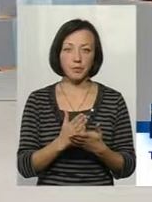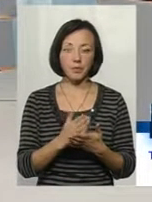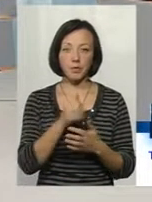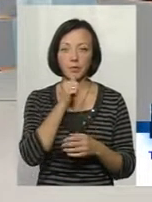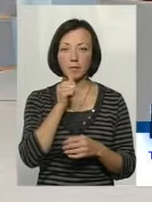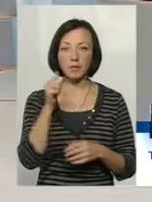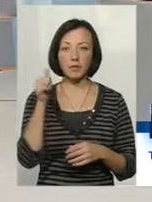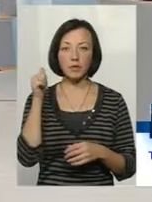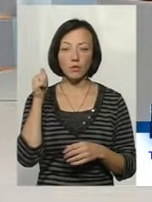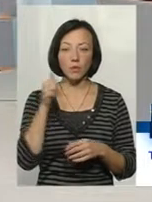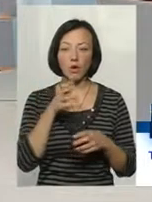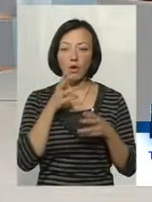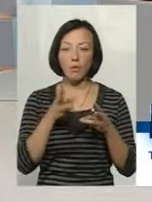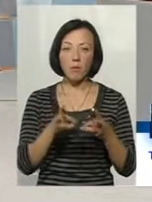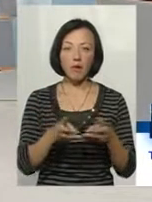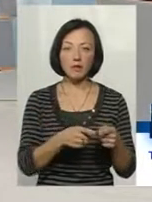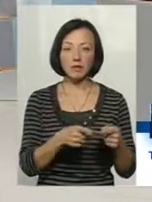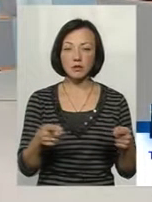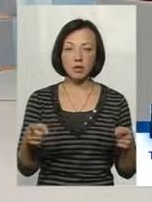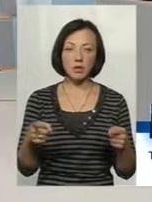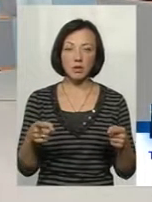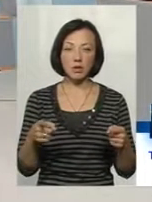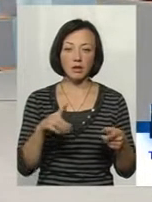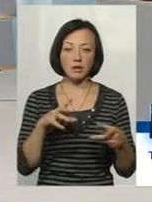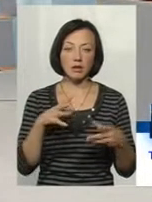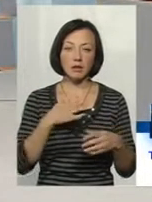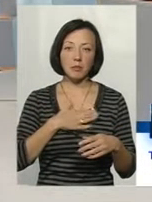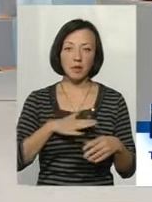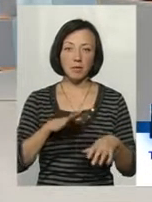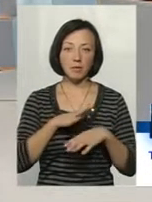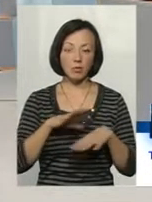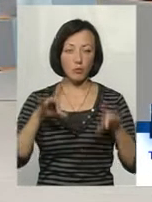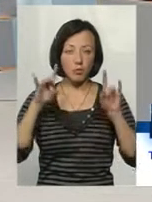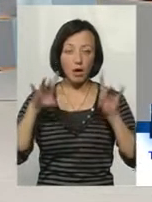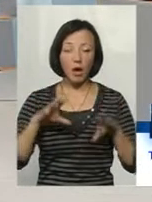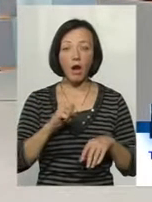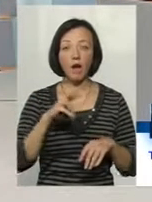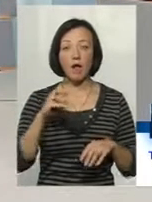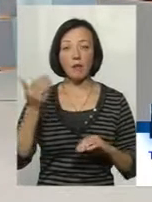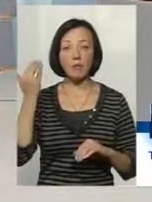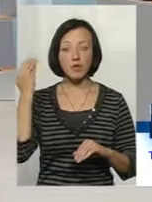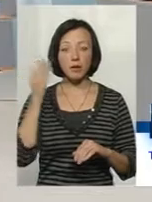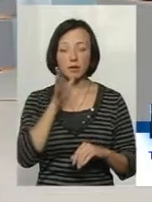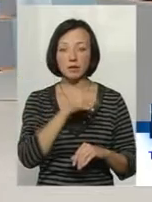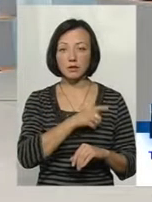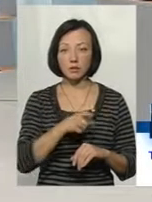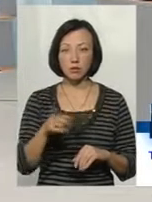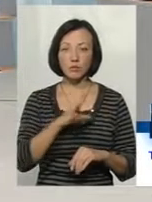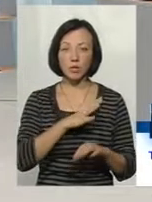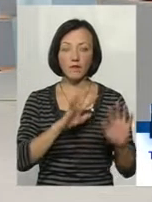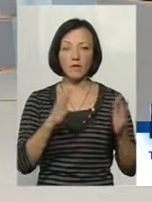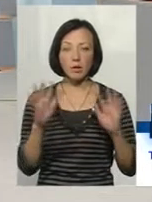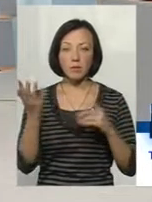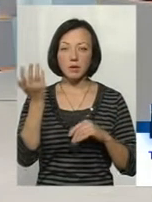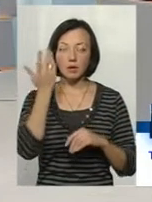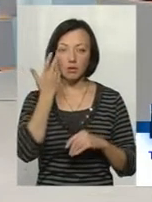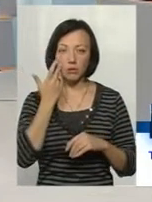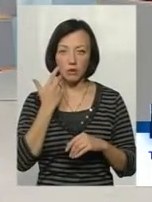Минулий опалювальний сезон не приніс таких нас неприємних сюрпризів, але в попередні сезони були випадки, коли